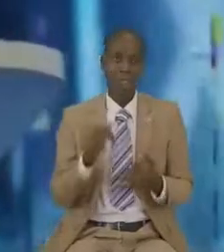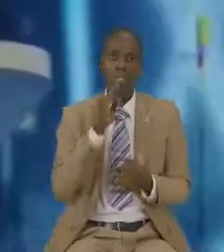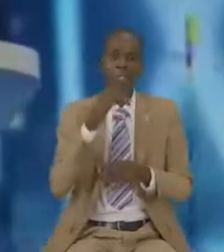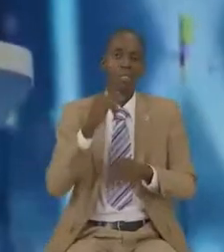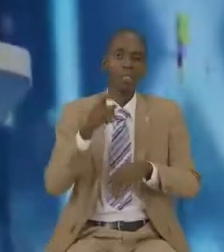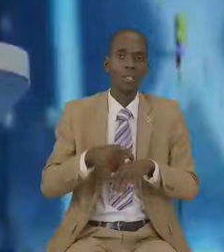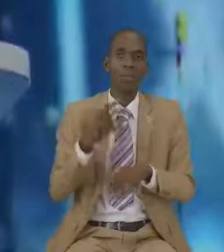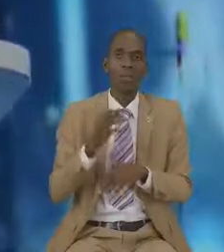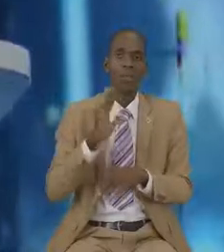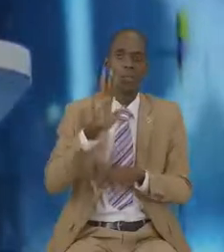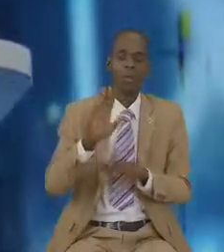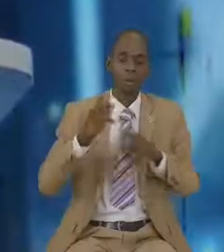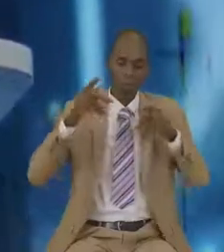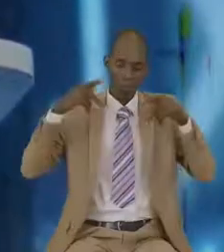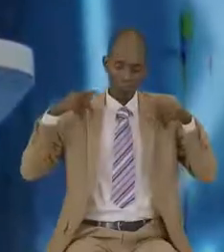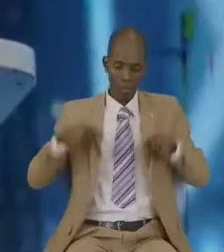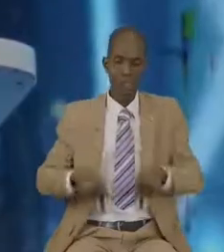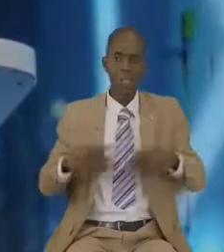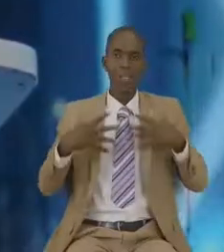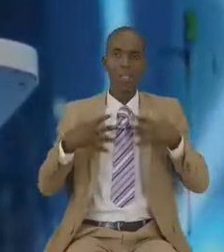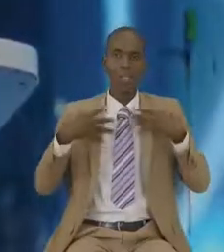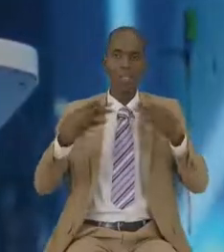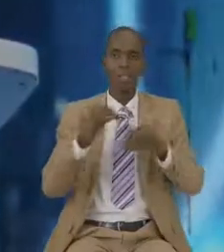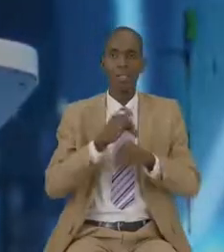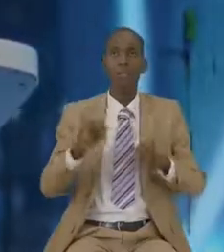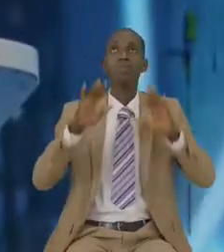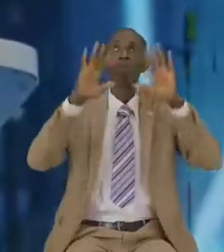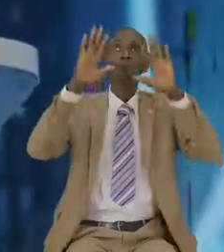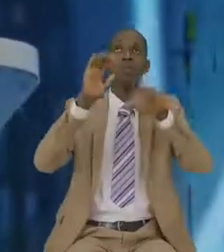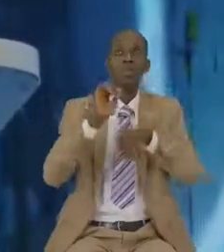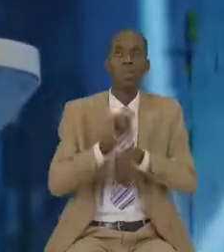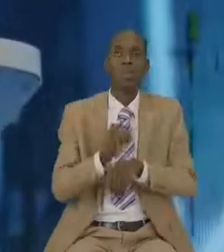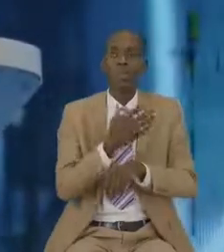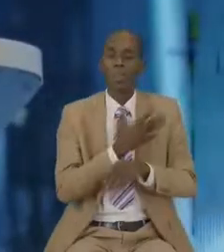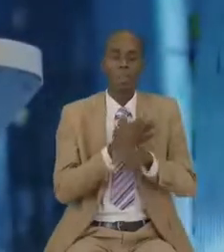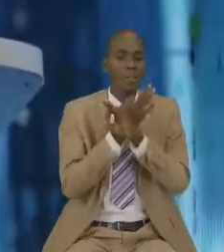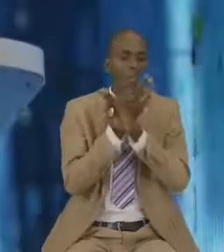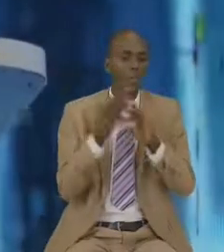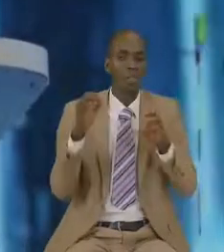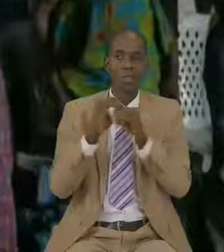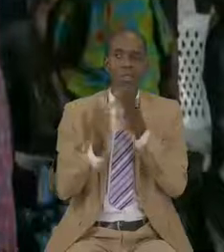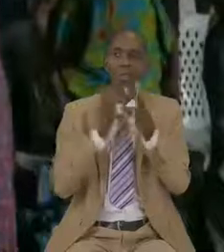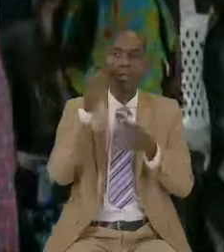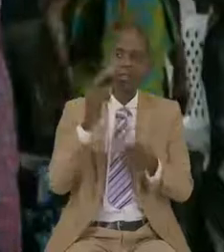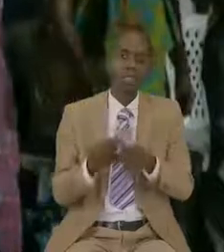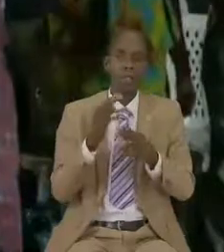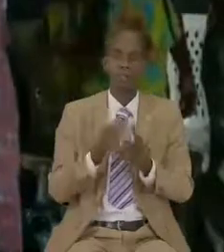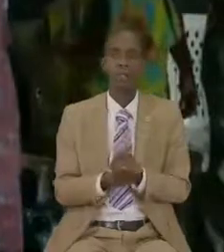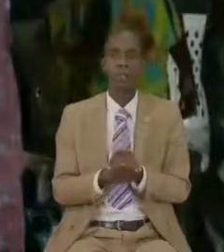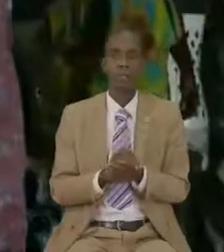de ta libération, guérison personnelle et ton miracle personnel au nom de Jésus.